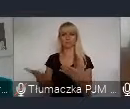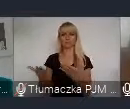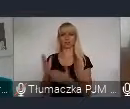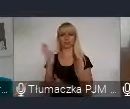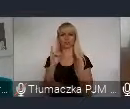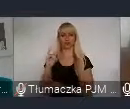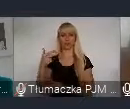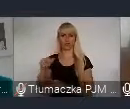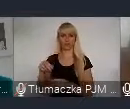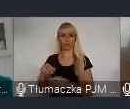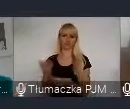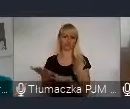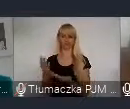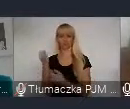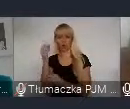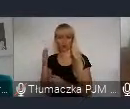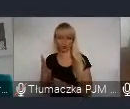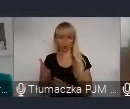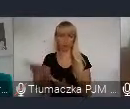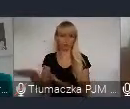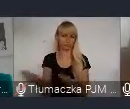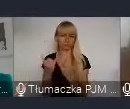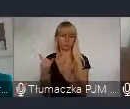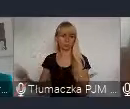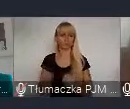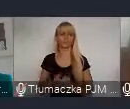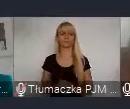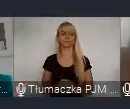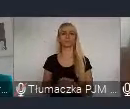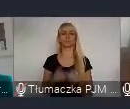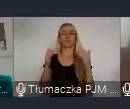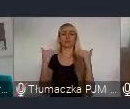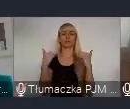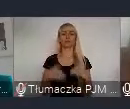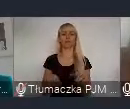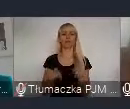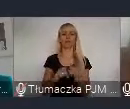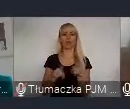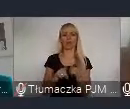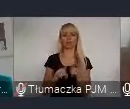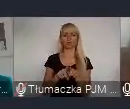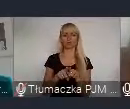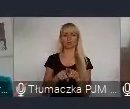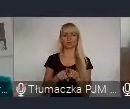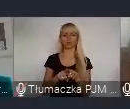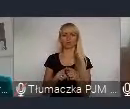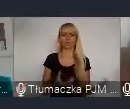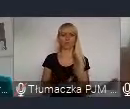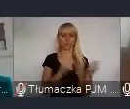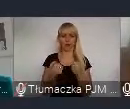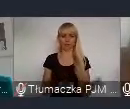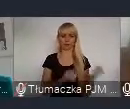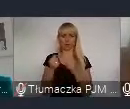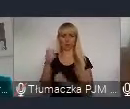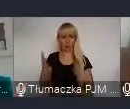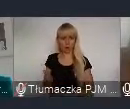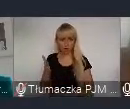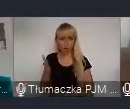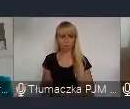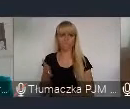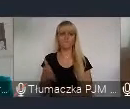zwiększenie konkurencyjności transportu kolejowego w stosunku do transportu drogowego. Oczywiście chodzi o ruch pasażerski. Trzecia sprawa